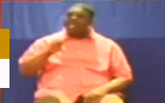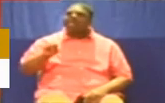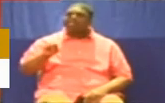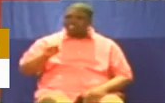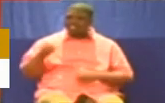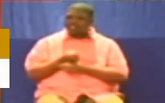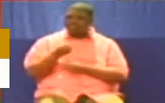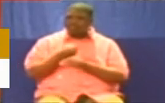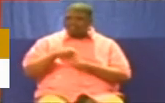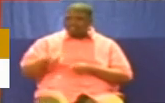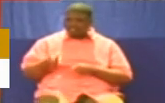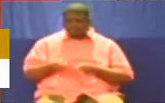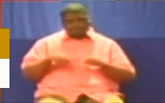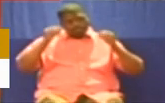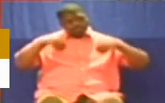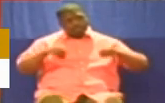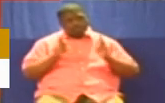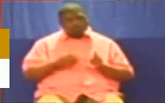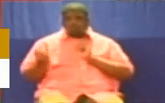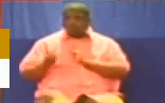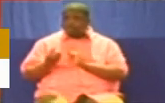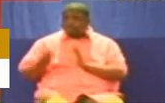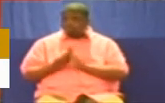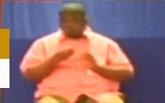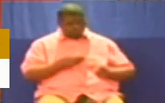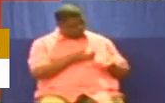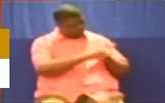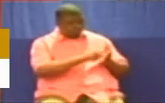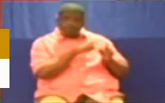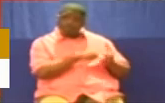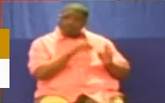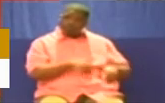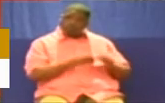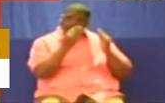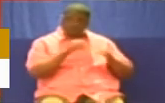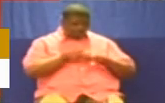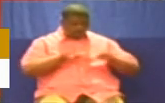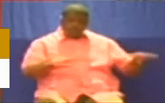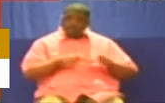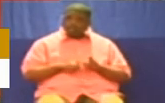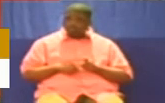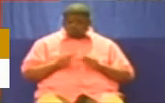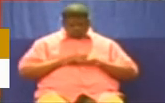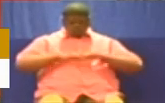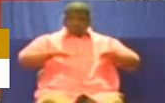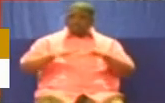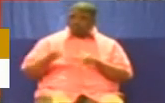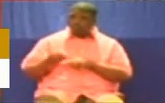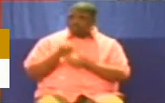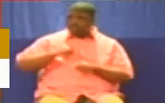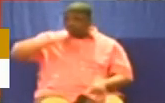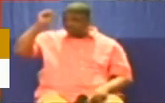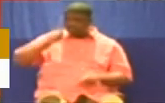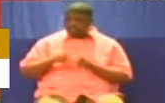ile ya kawaida ya wanunuzi kukutana pamoja na kununua pale, sasa tunauza kwenye mtandao, na kwenye mtandao anapatikana mshindi